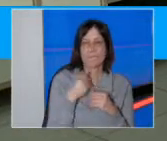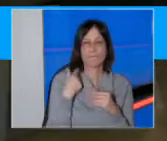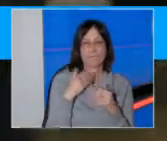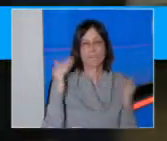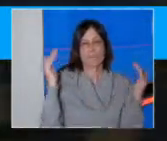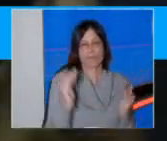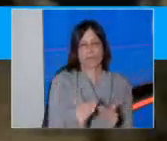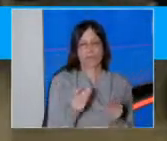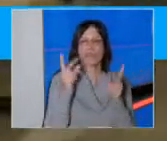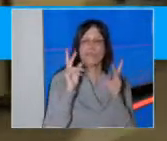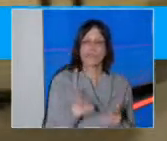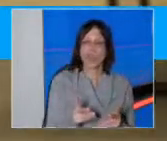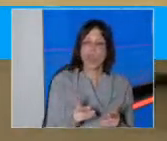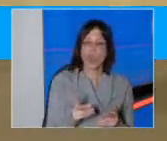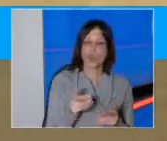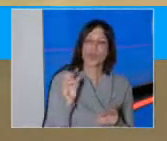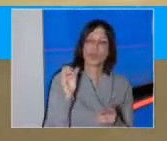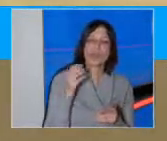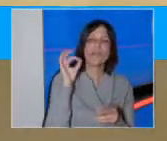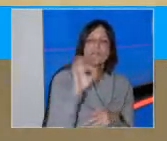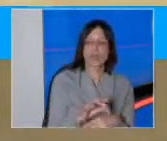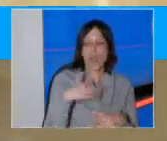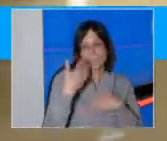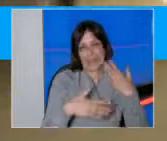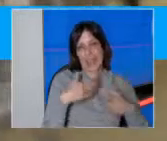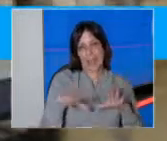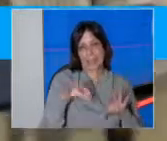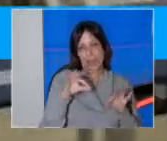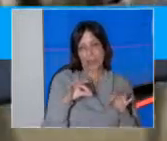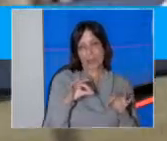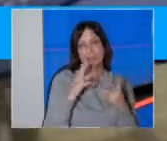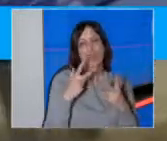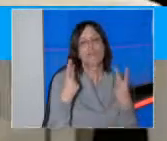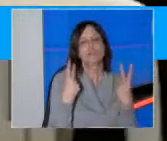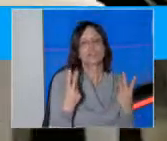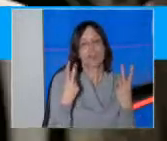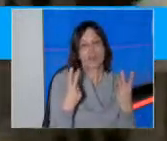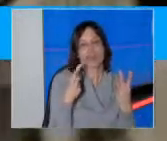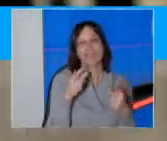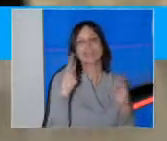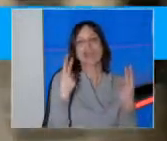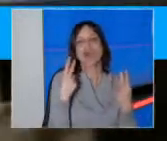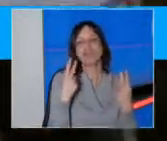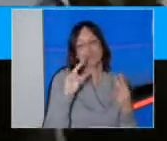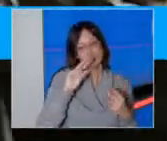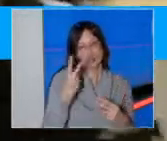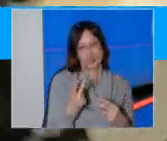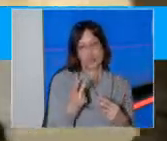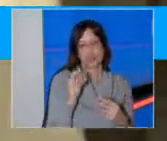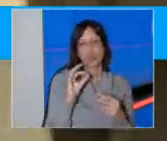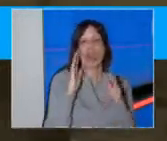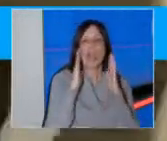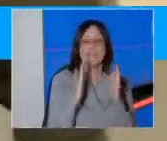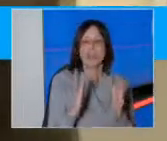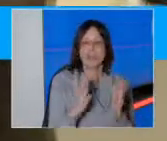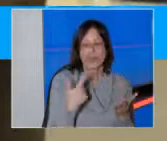האפשרות לבוא ולפגוע בתהליך של הבחירות בצורה מאוד מאוד משמעותית, וזה חשוב גם עוד פעם, חשוב לאמון. אנחנו